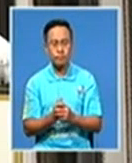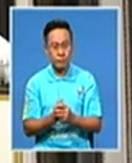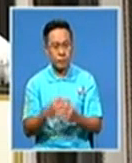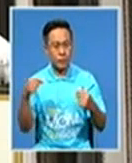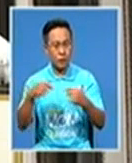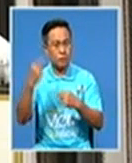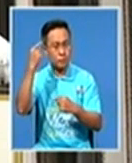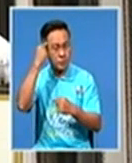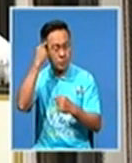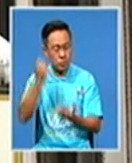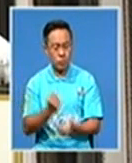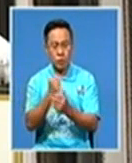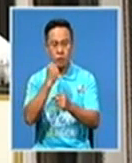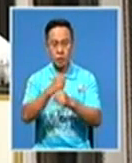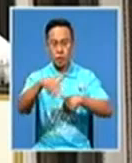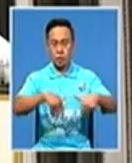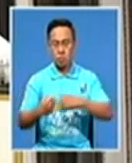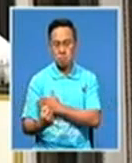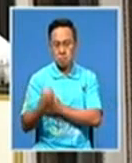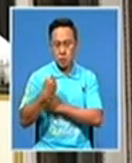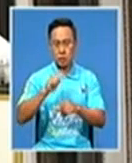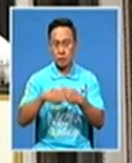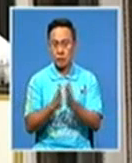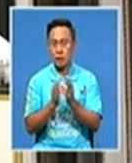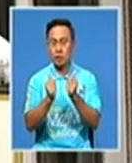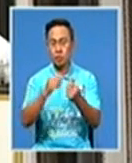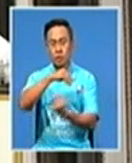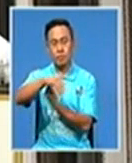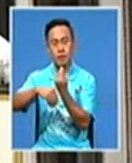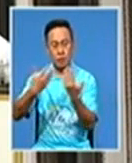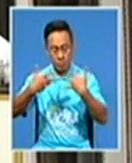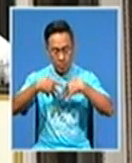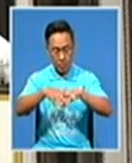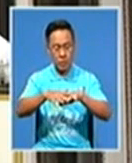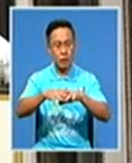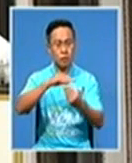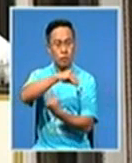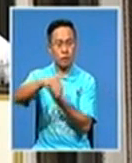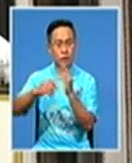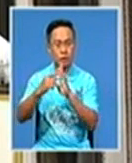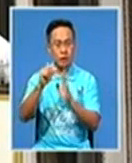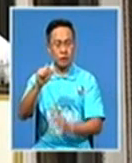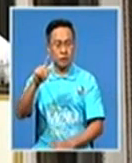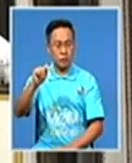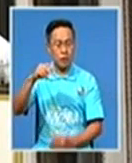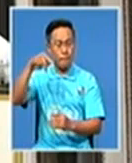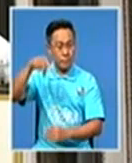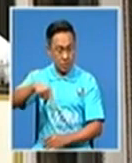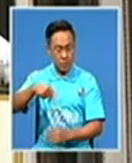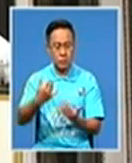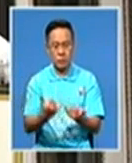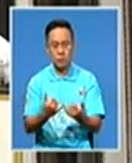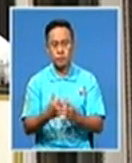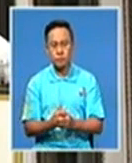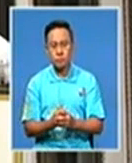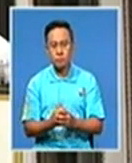าน่าจะเป็นการสร้างความมั่นคงที่ได้จากการพัฒนาที่เชื่อมต่อเขตพัฒนาเขตสิ่งพิเศษโดยตรงนะครับนอกจากนั้นแ